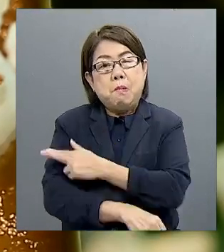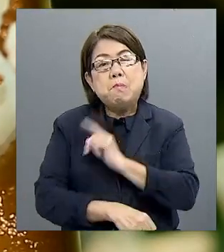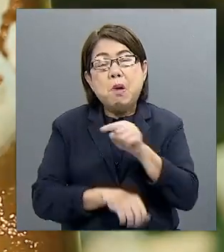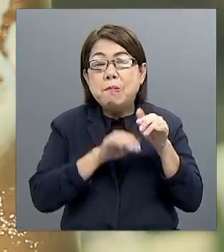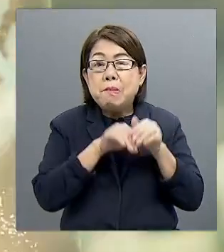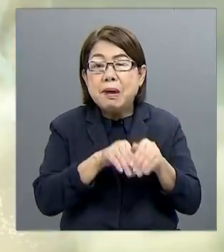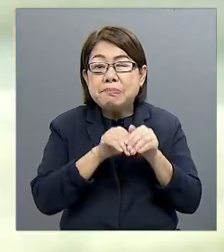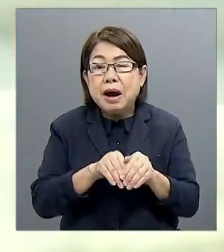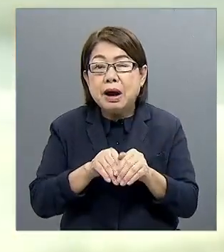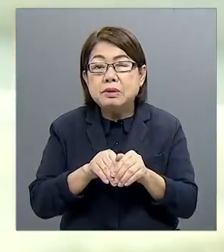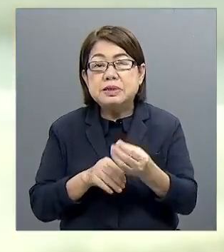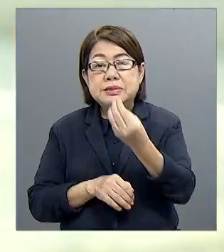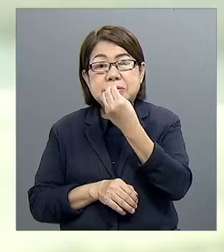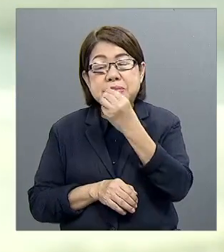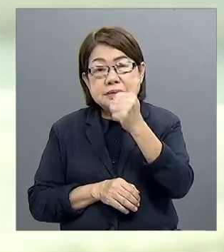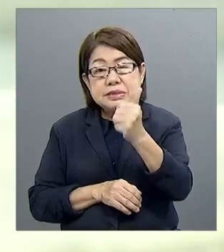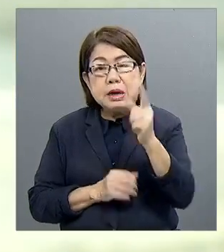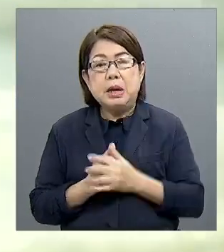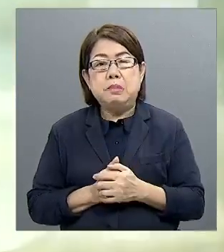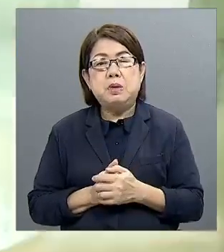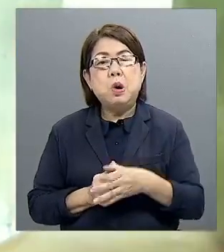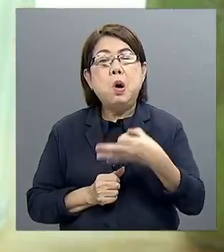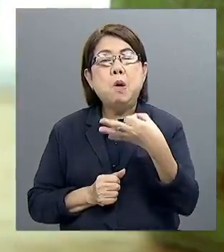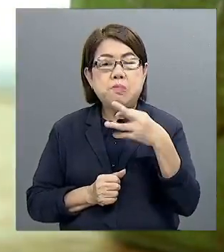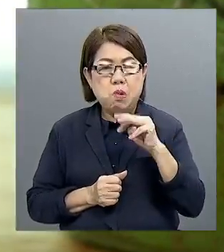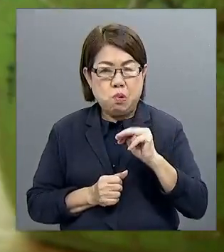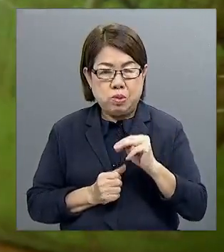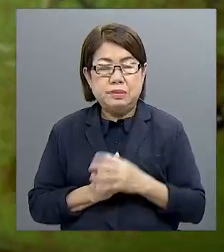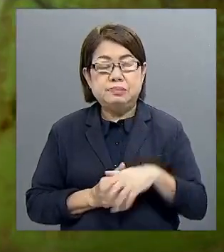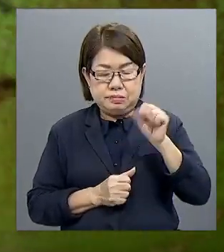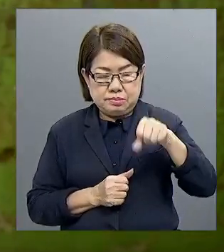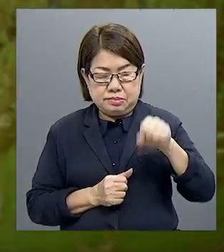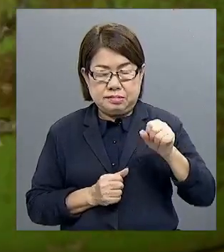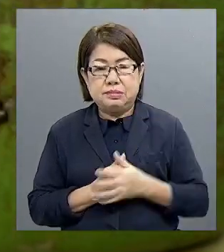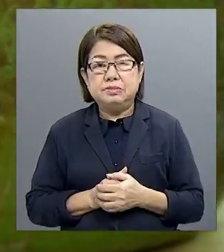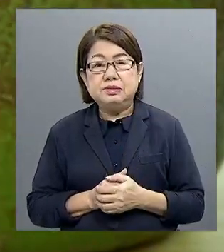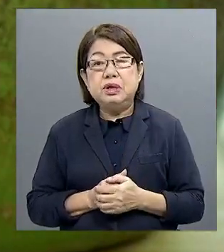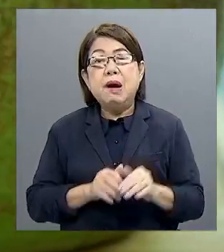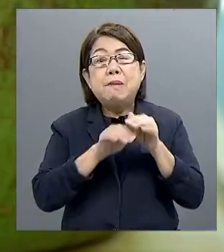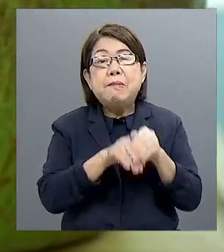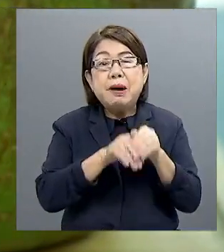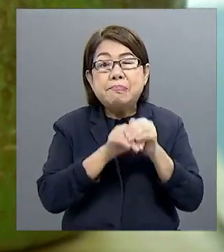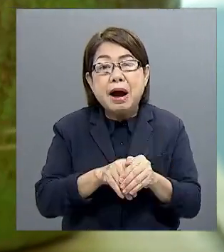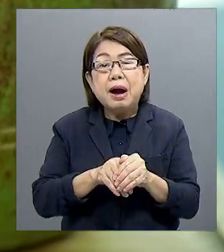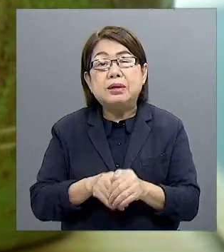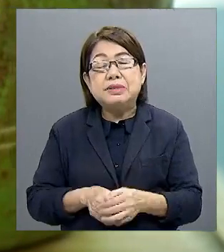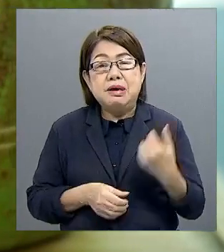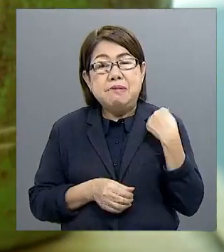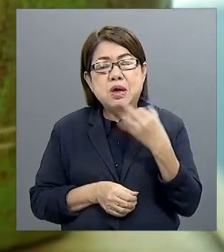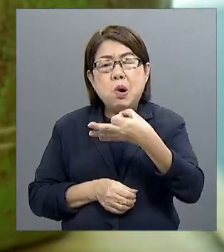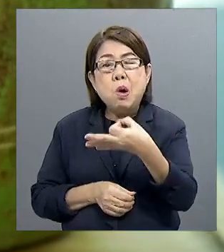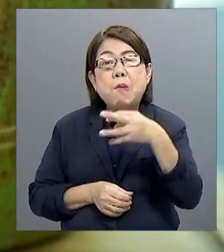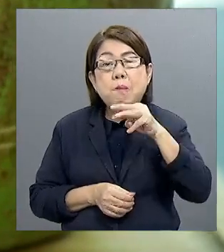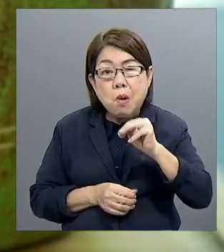เจน ใช่ครับในมะพร้าวเนี่ยหลายท่านจะเคยได้ยินว่ามันมีสิ่งที่เรียกว่าเป็นฮอร์โมนของพืชซึ่งผมเรียกง่ายๆพฤกษฮอร์โมน